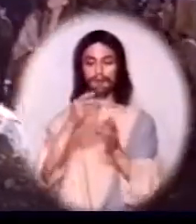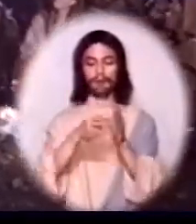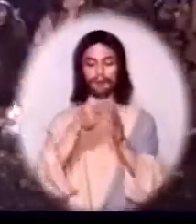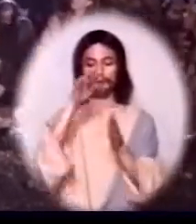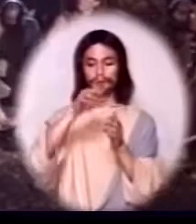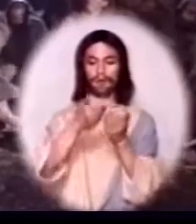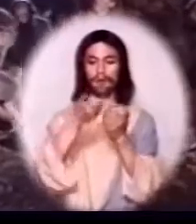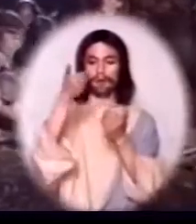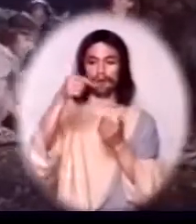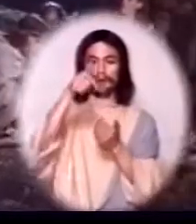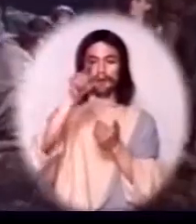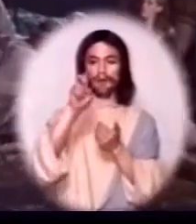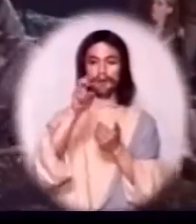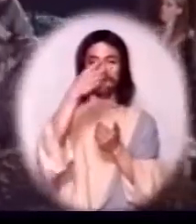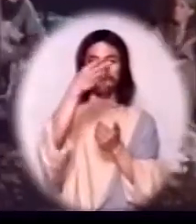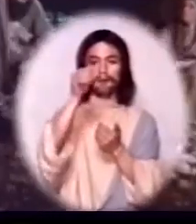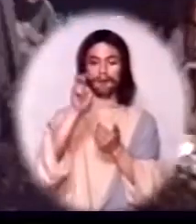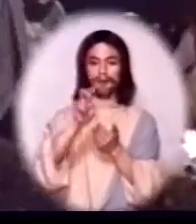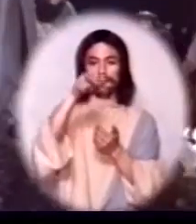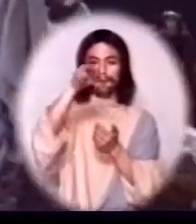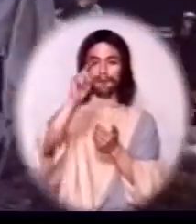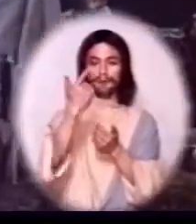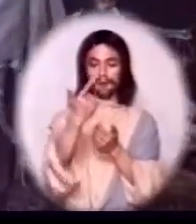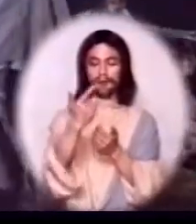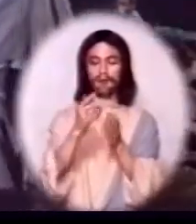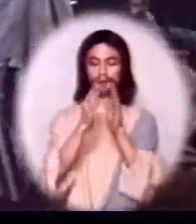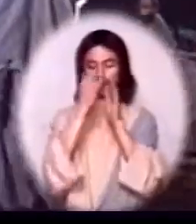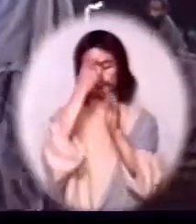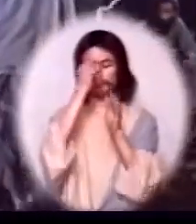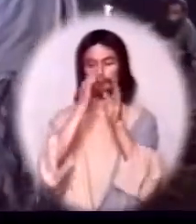예수께서는 예루살렘을 떠나 감람산에 기도하러 가셨습니다.